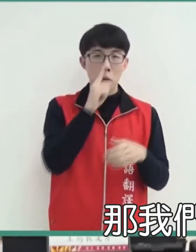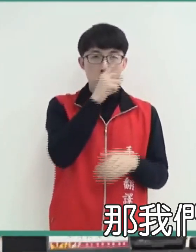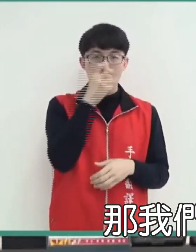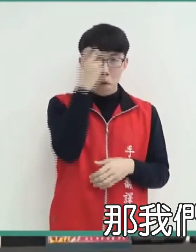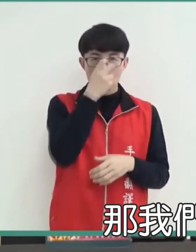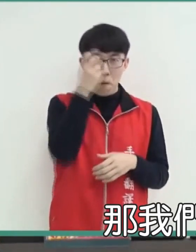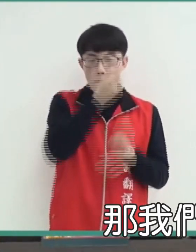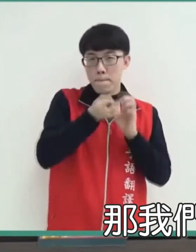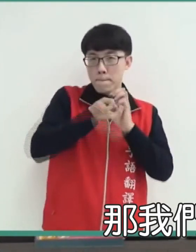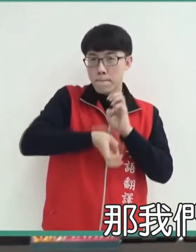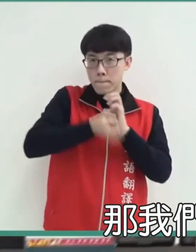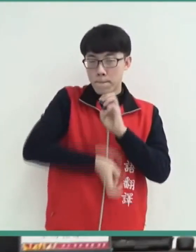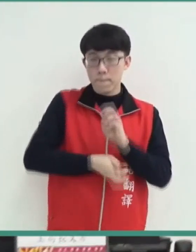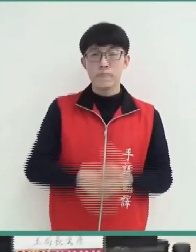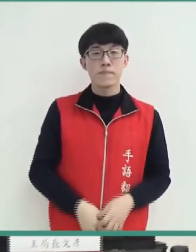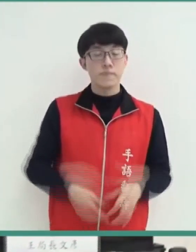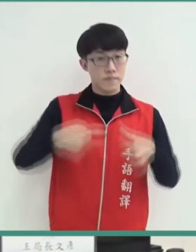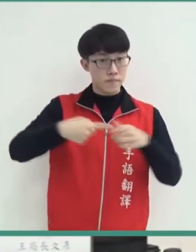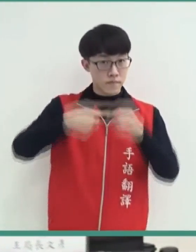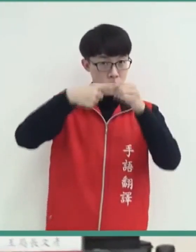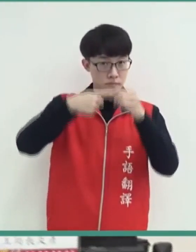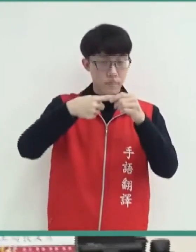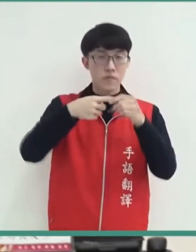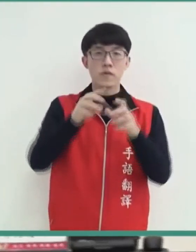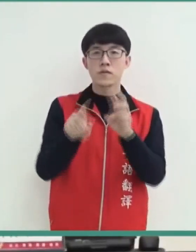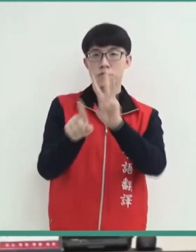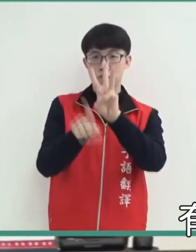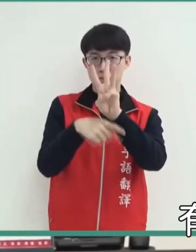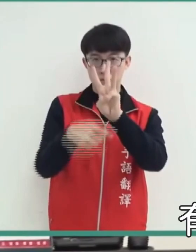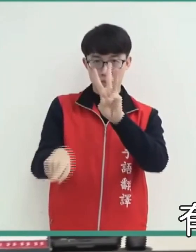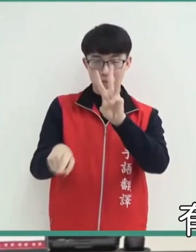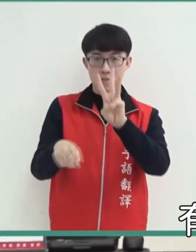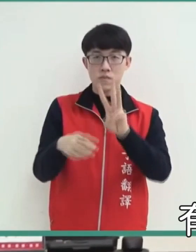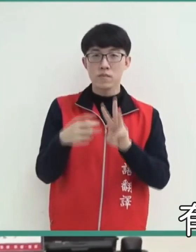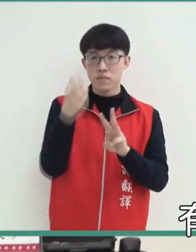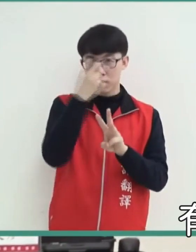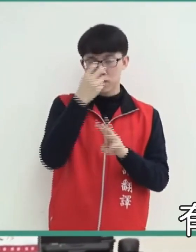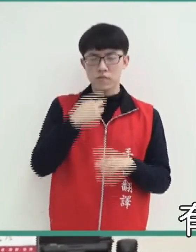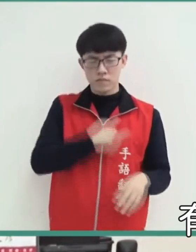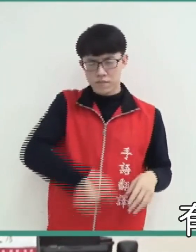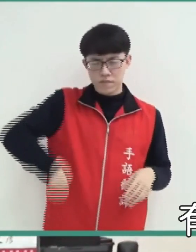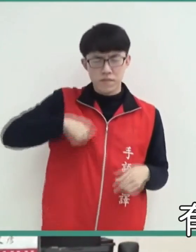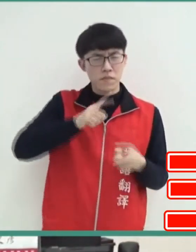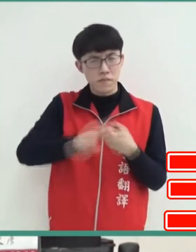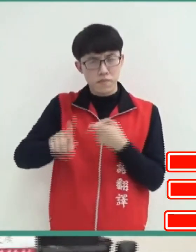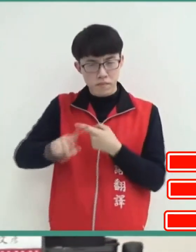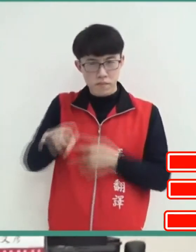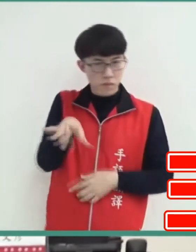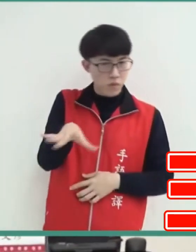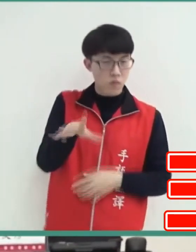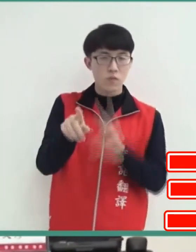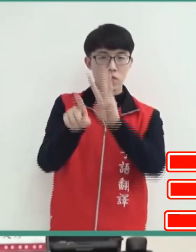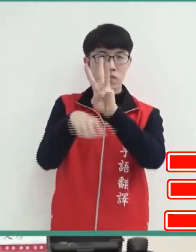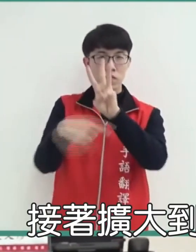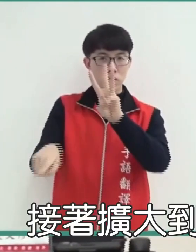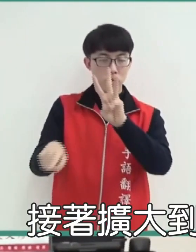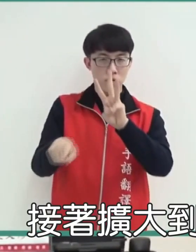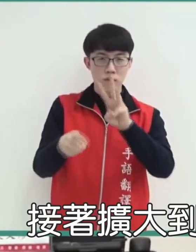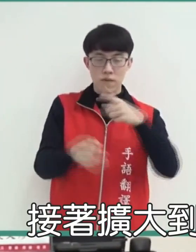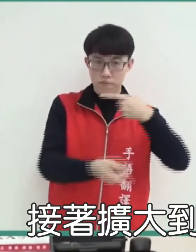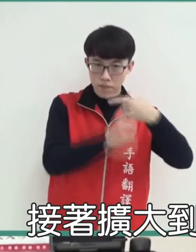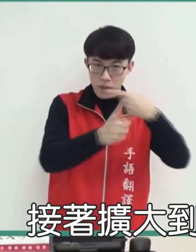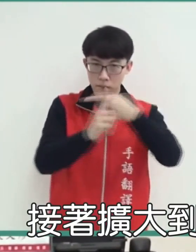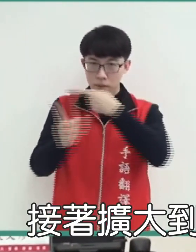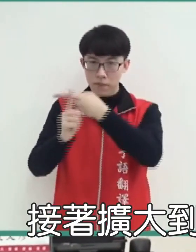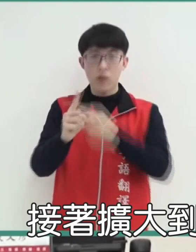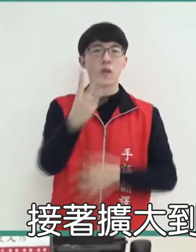那么先安排3个这个有若干症状的来裁检，那3个确诊，那接着